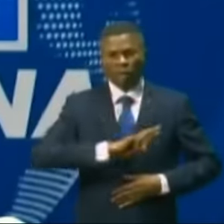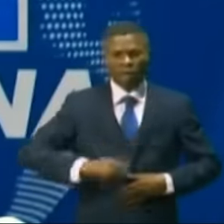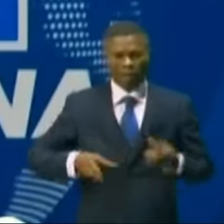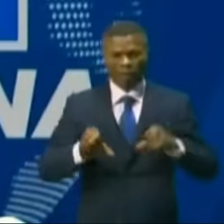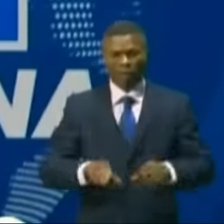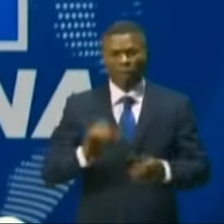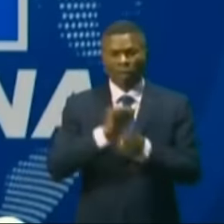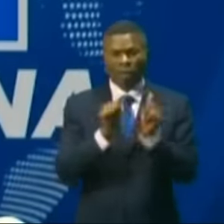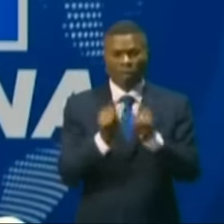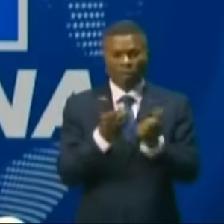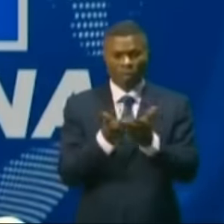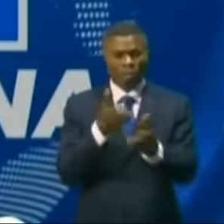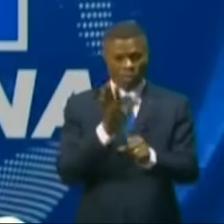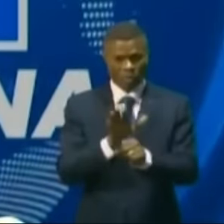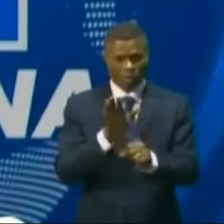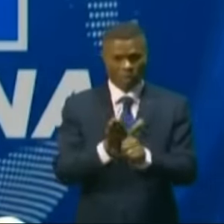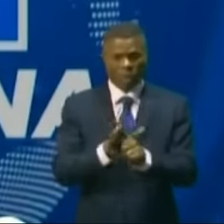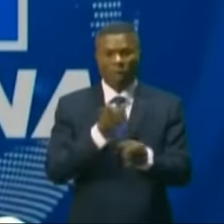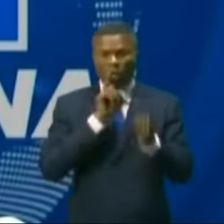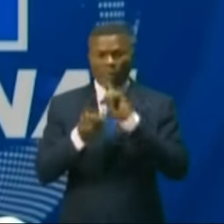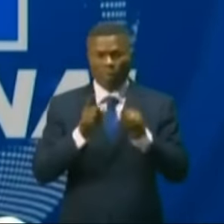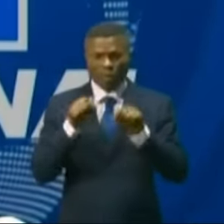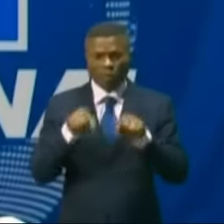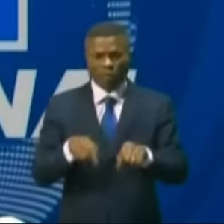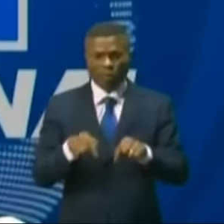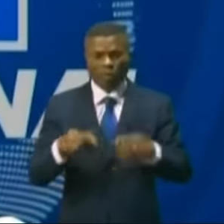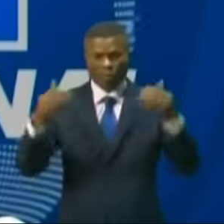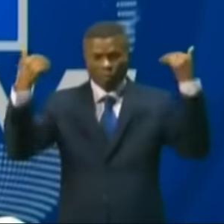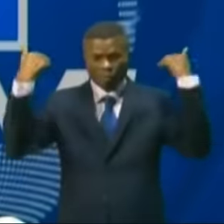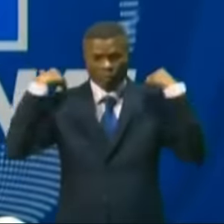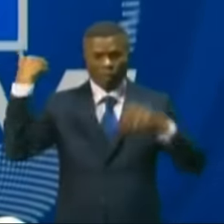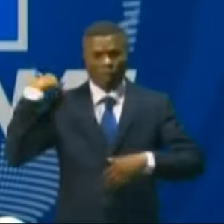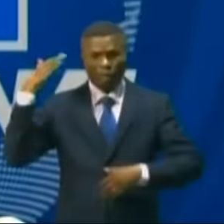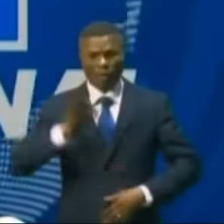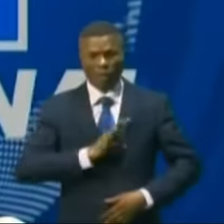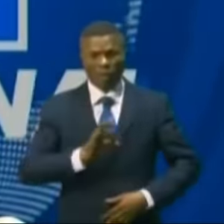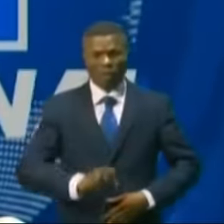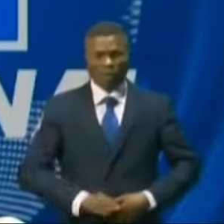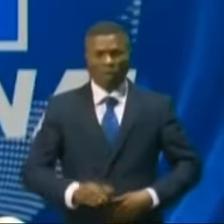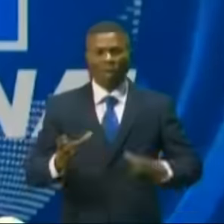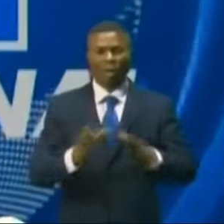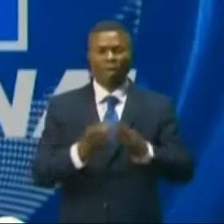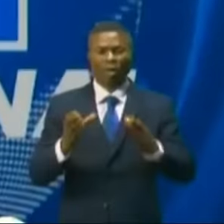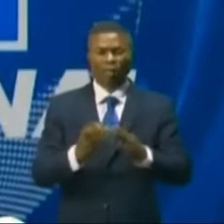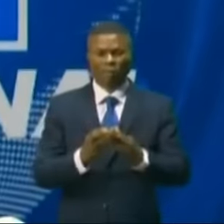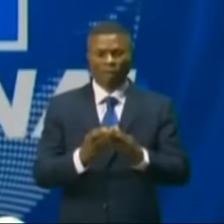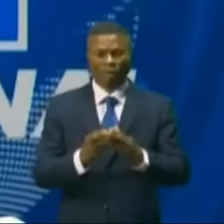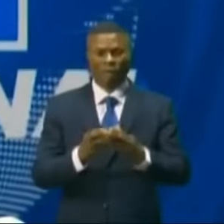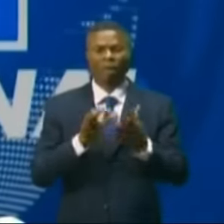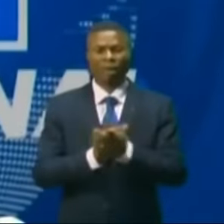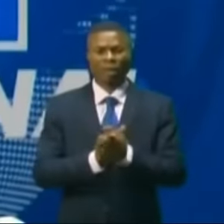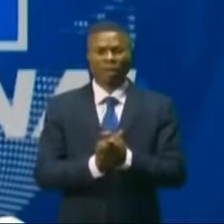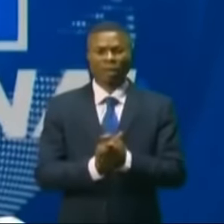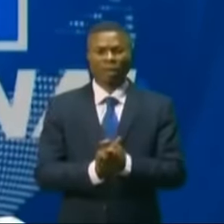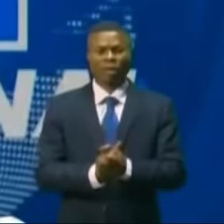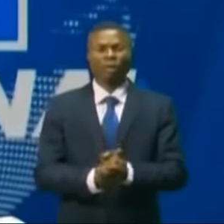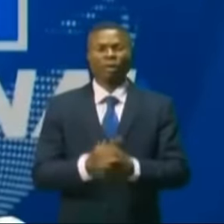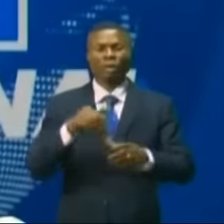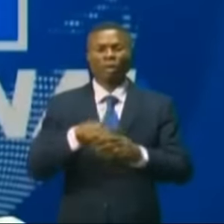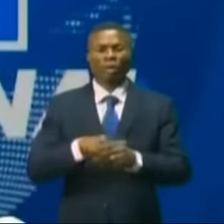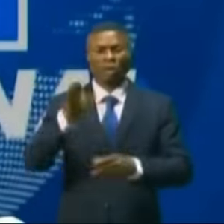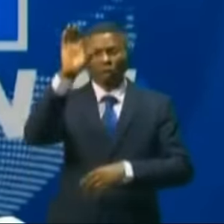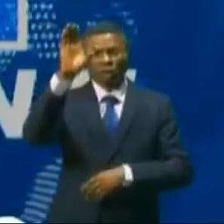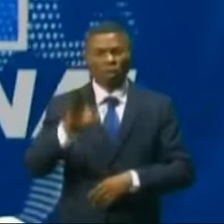des sujets parmi tant d'autres au menu des échanges entre le chef de l'État, Félix-Antoine Tshisekedi Tshilombo, avec le